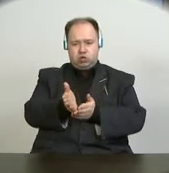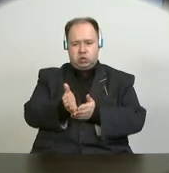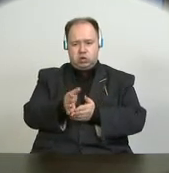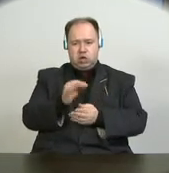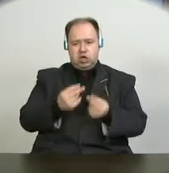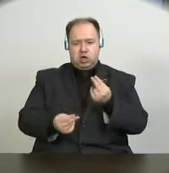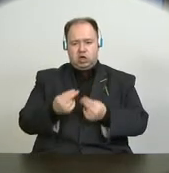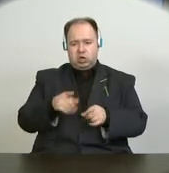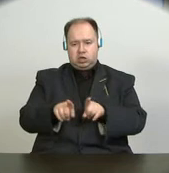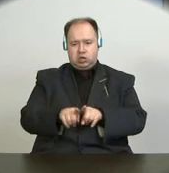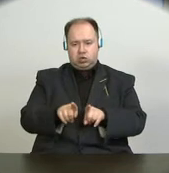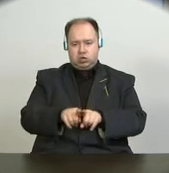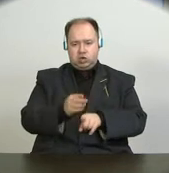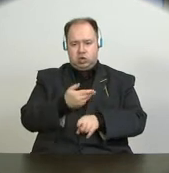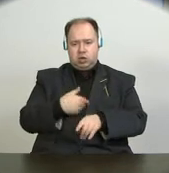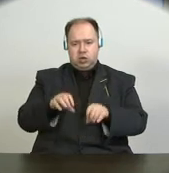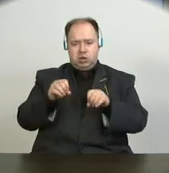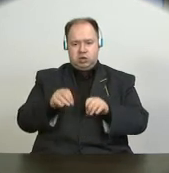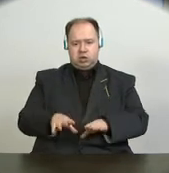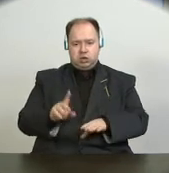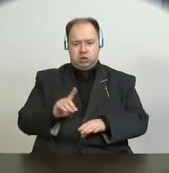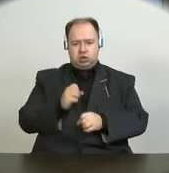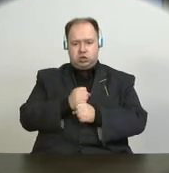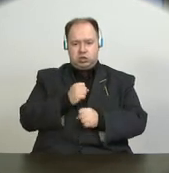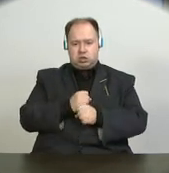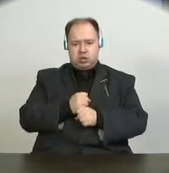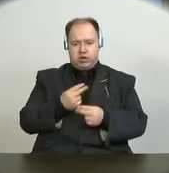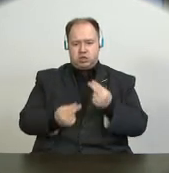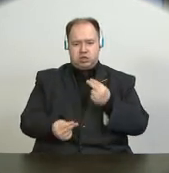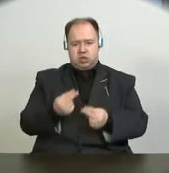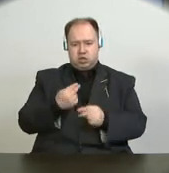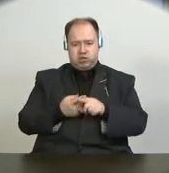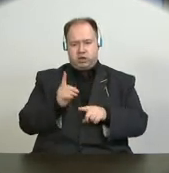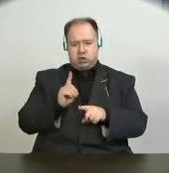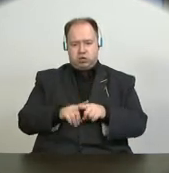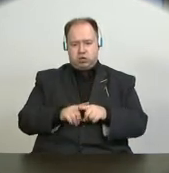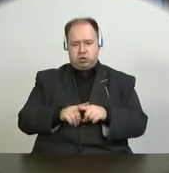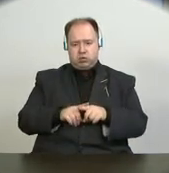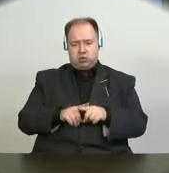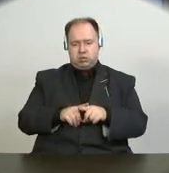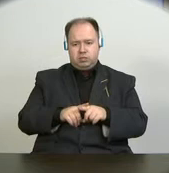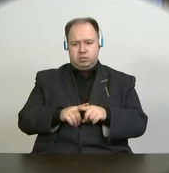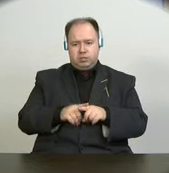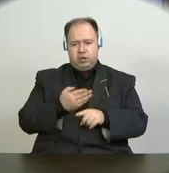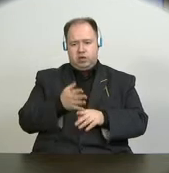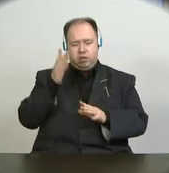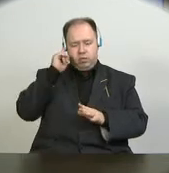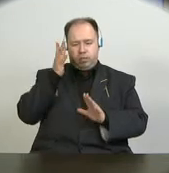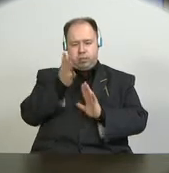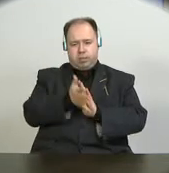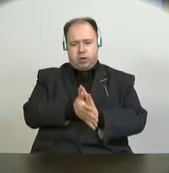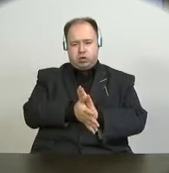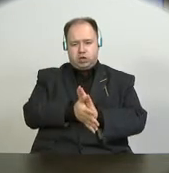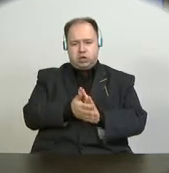игры в том числе мы решили что именно создавать игры в которых вы погружаетесь в